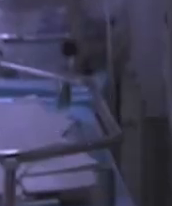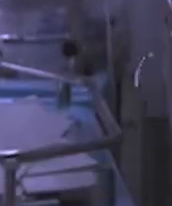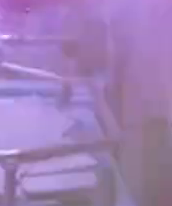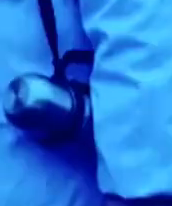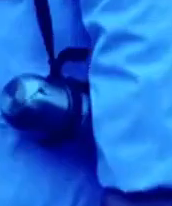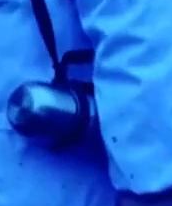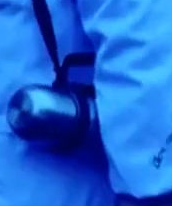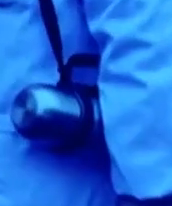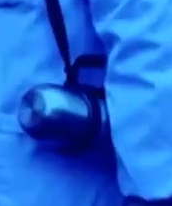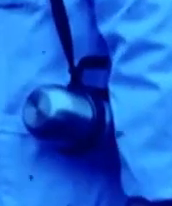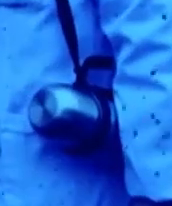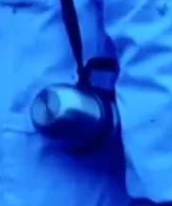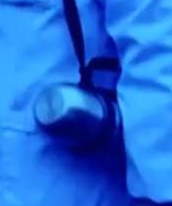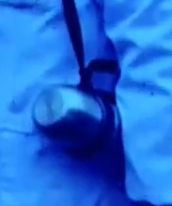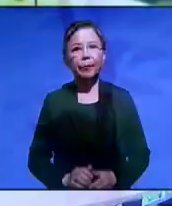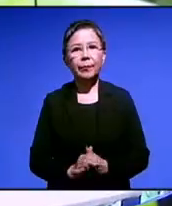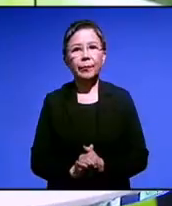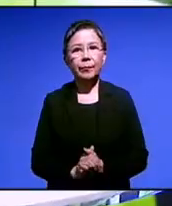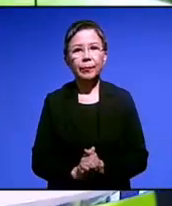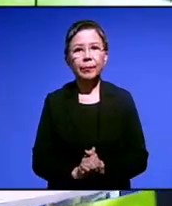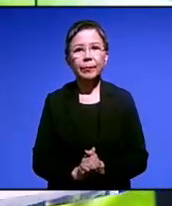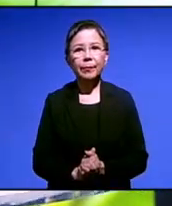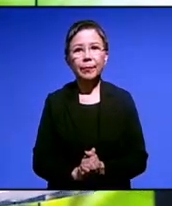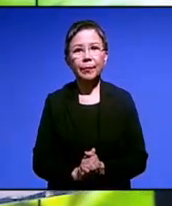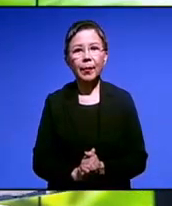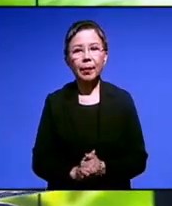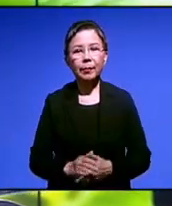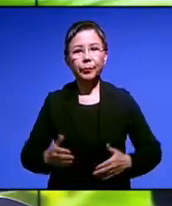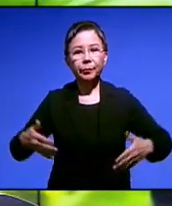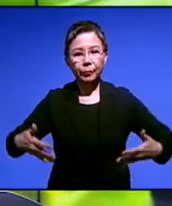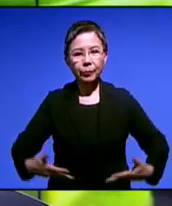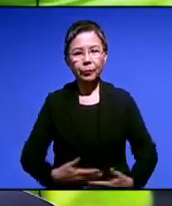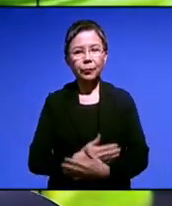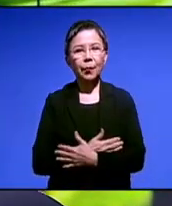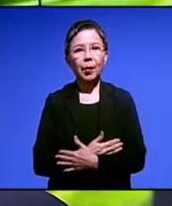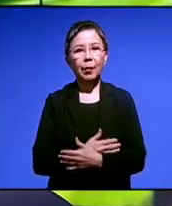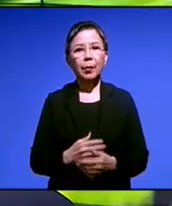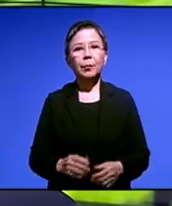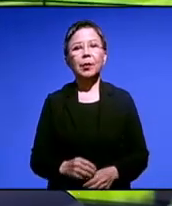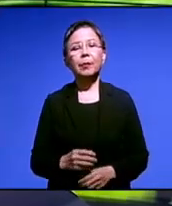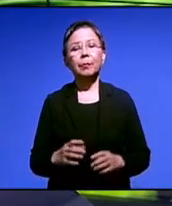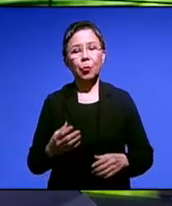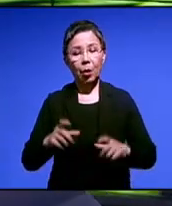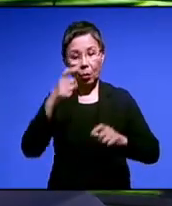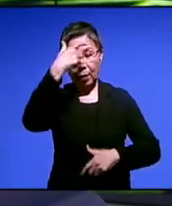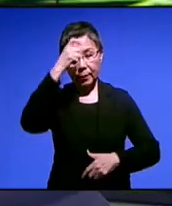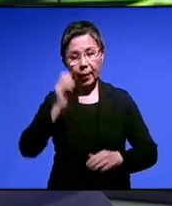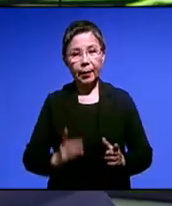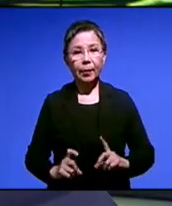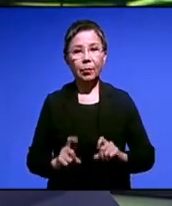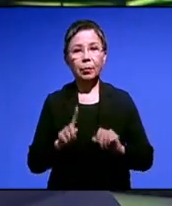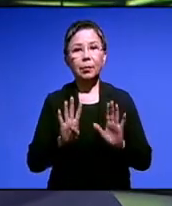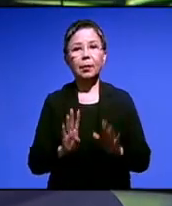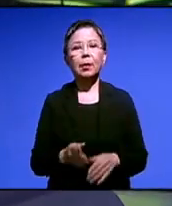hai hai di pemakaman jenazah pasien positif ke Vietnam tim kembali mendapat